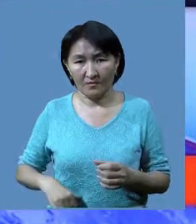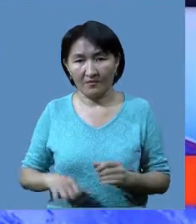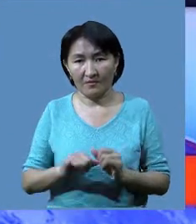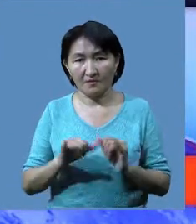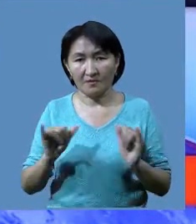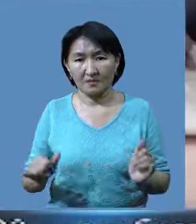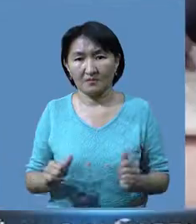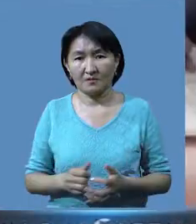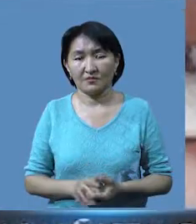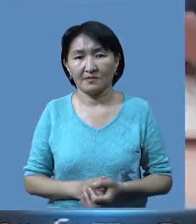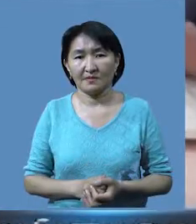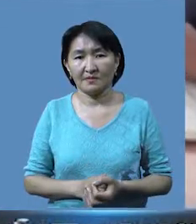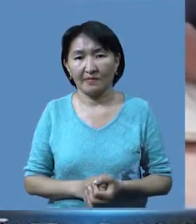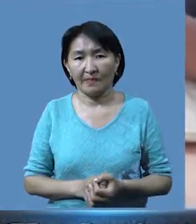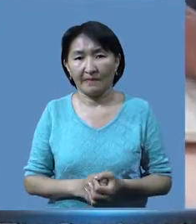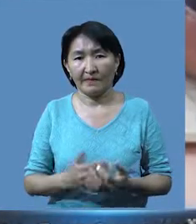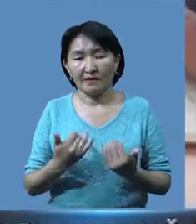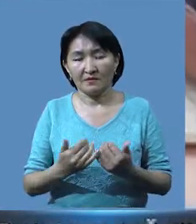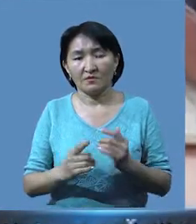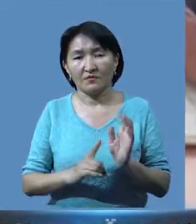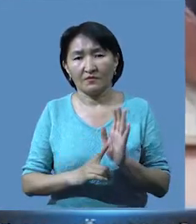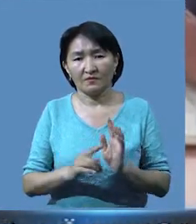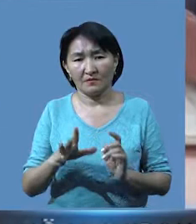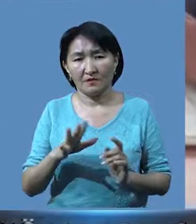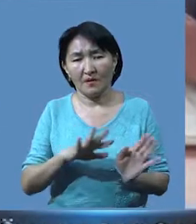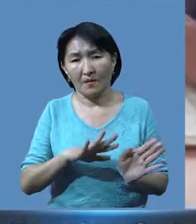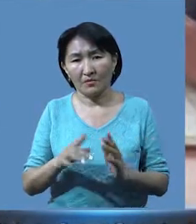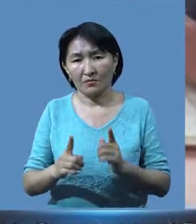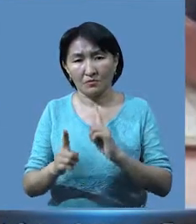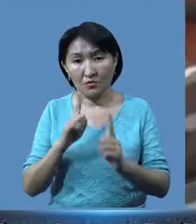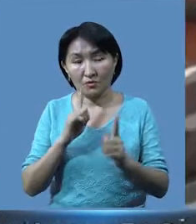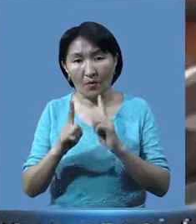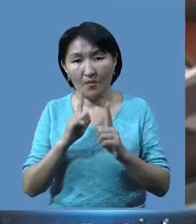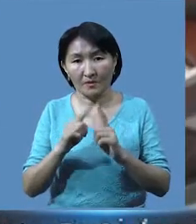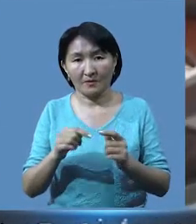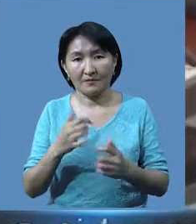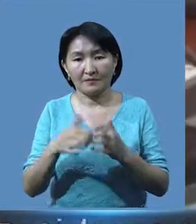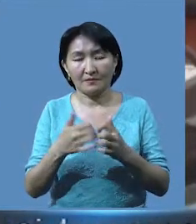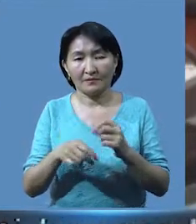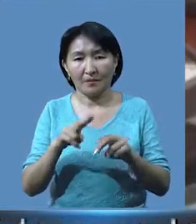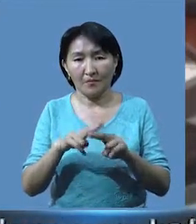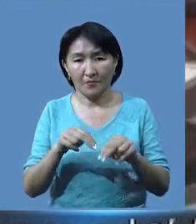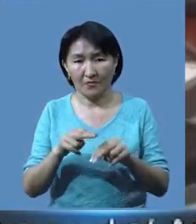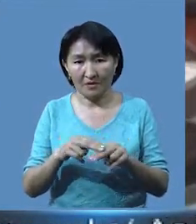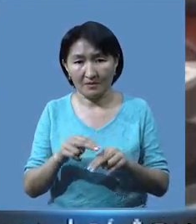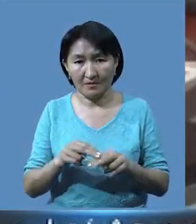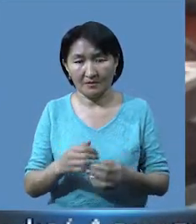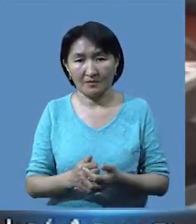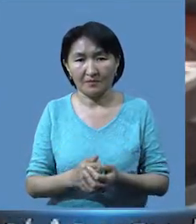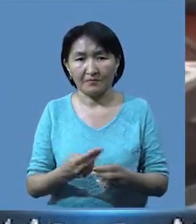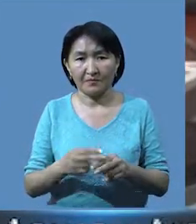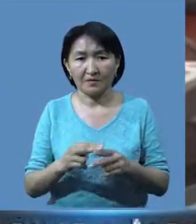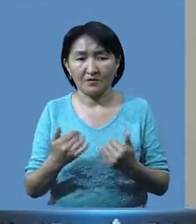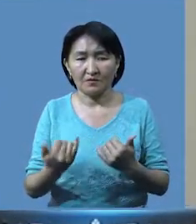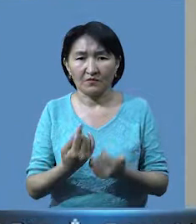көншітпейді. Қоғамдық кеңестің кезекті отырысы жергілікті полиция қызметінің жұмысына арналды. Құрылғанына жыл толған мекеменің жұмысын